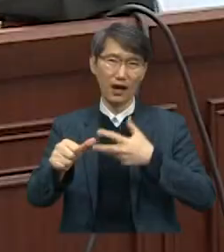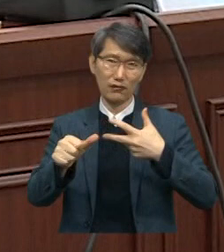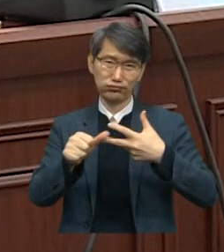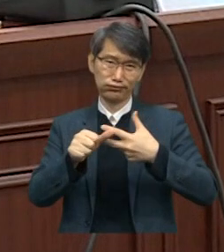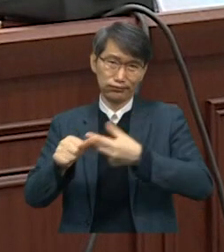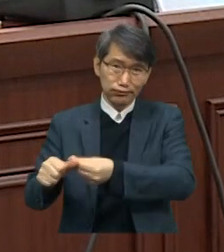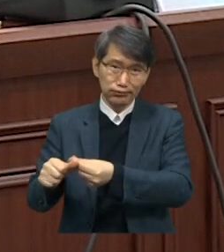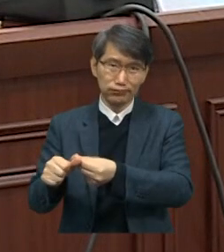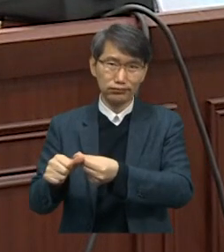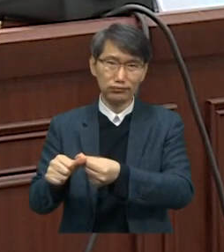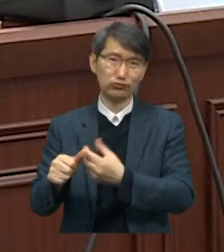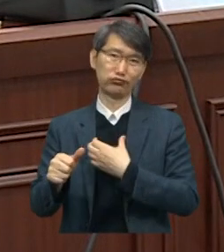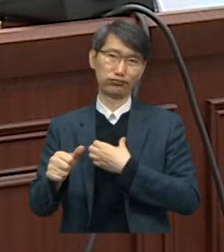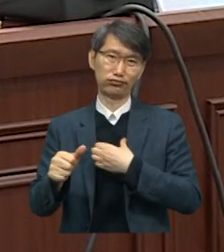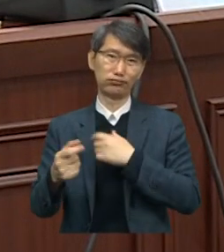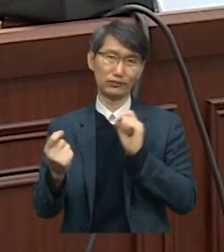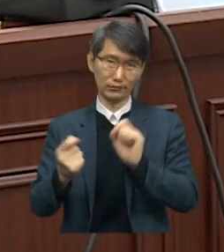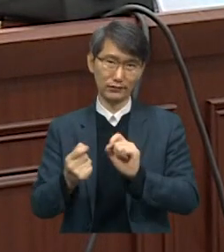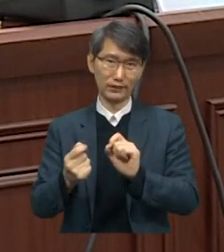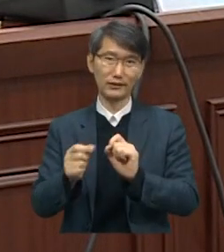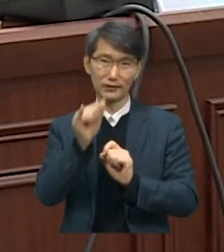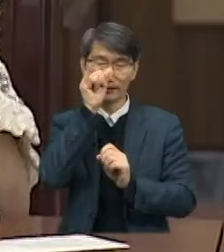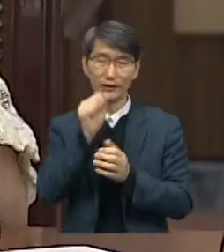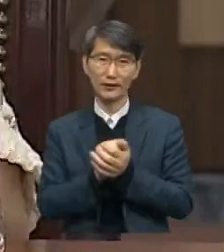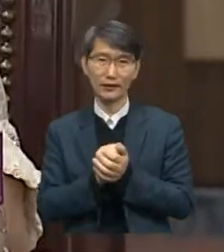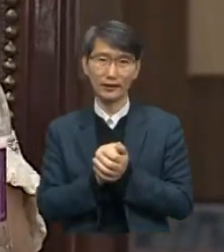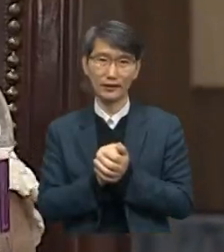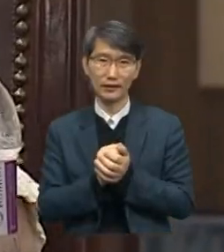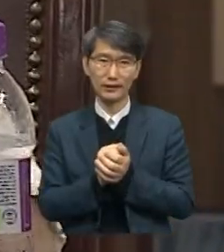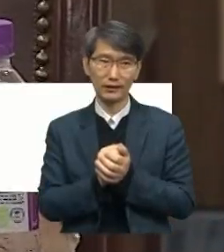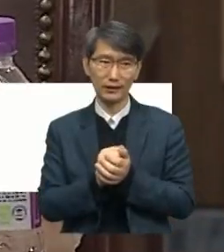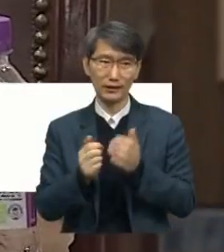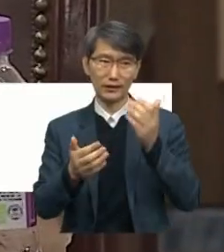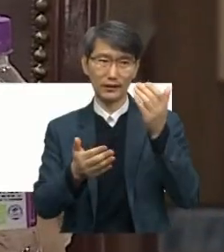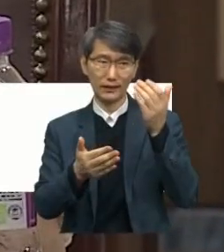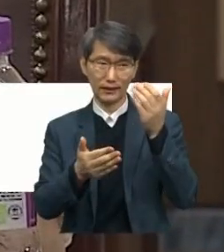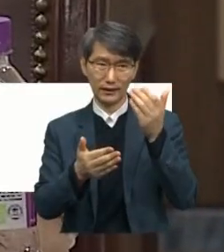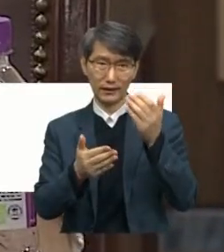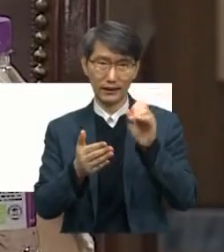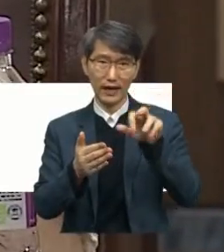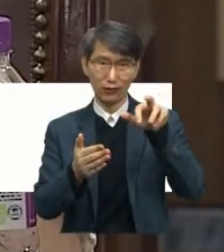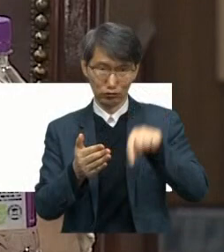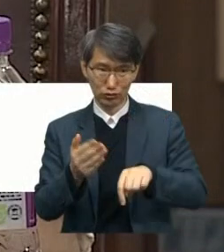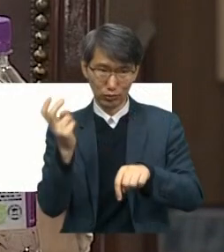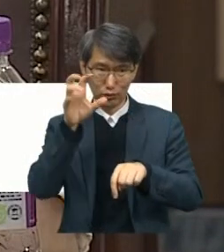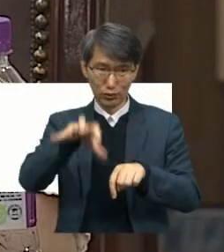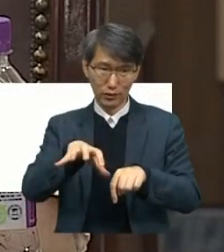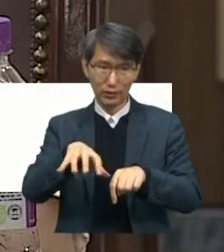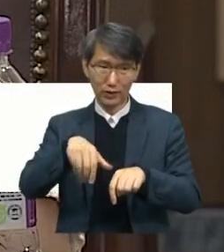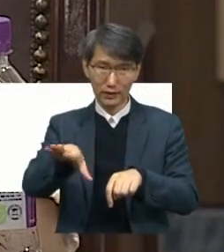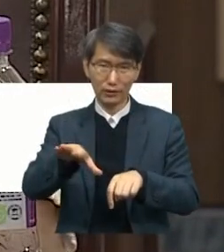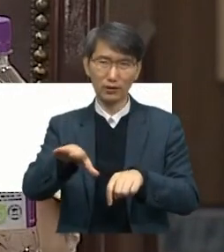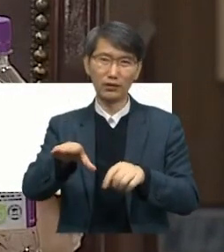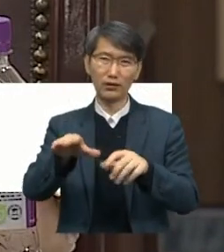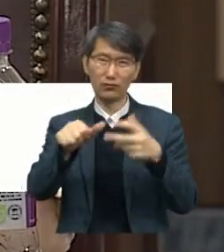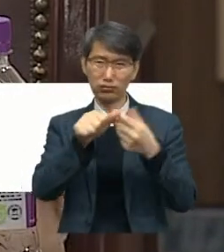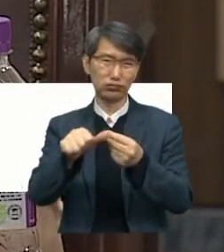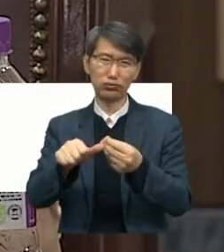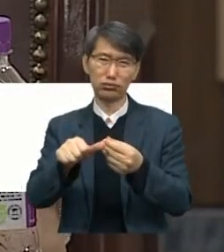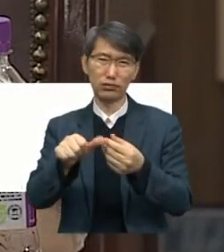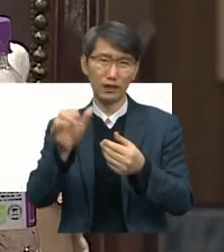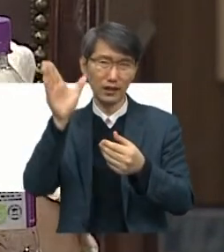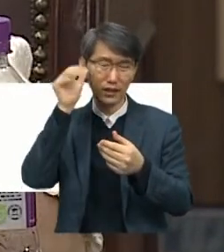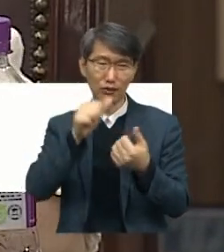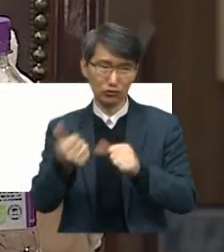늘 가까이에 있는 첫 번째 이유가 됩니다. 양지 보호소로 가서 이제 안락사가 됐잖아요. 근데